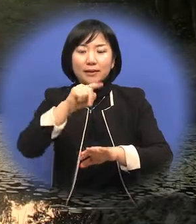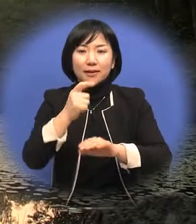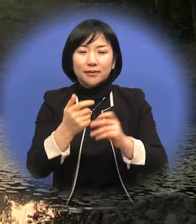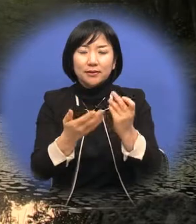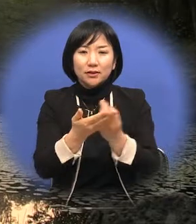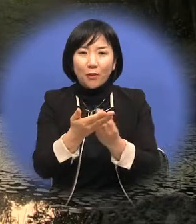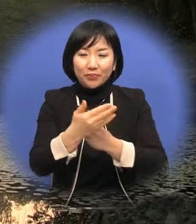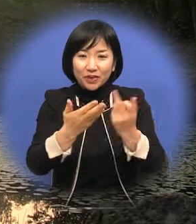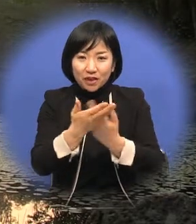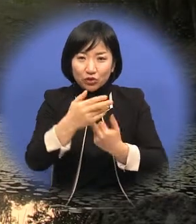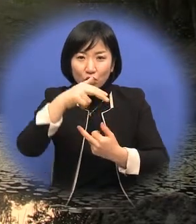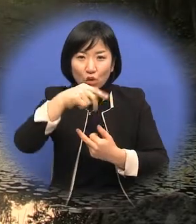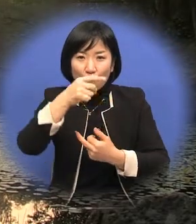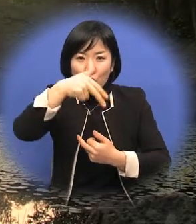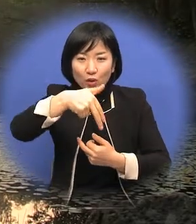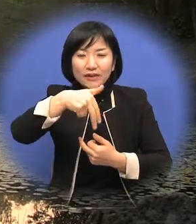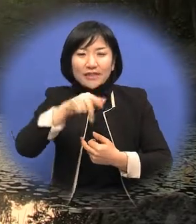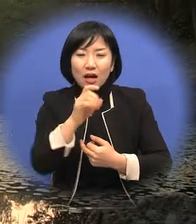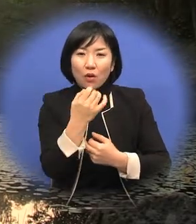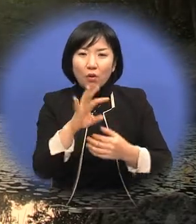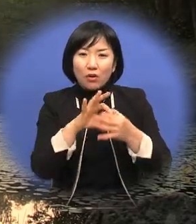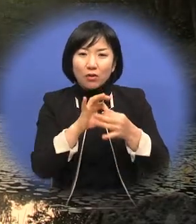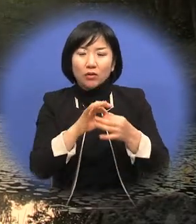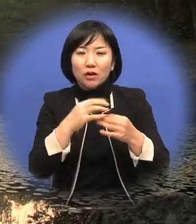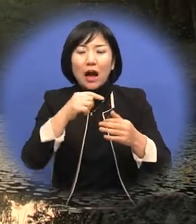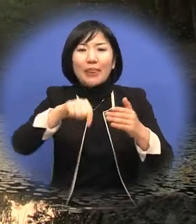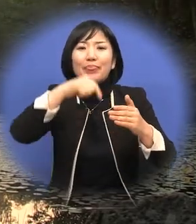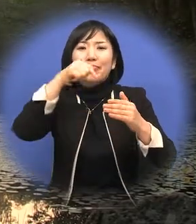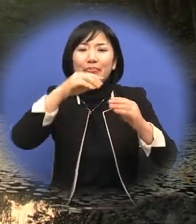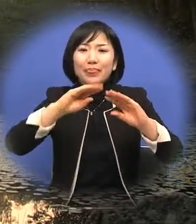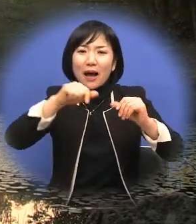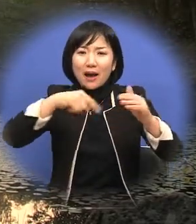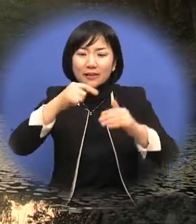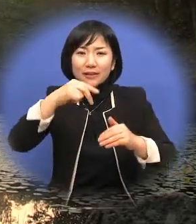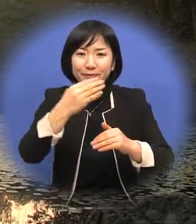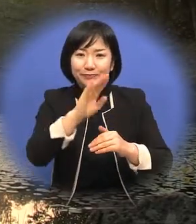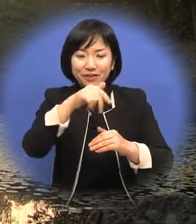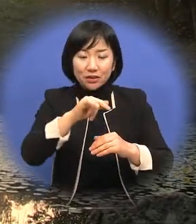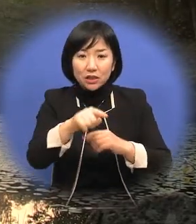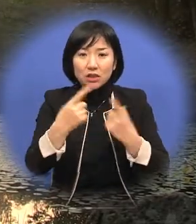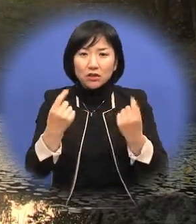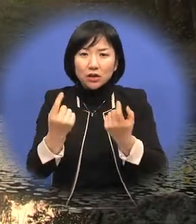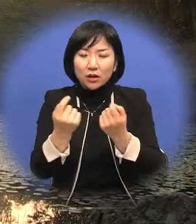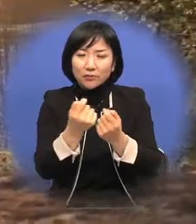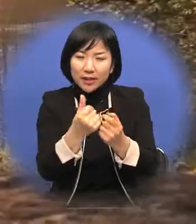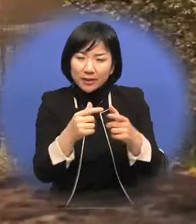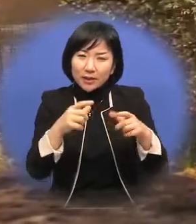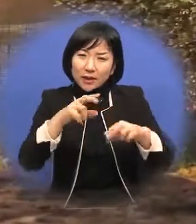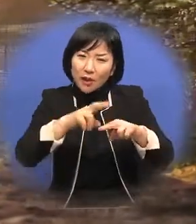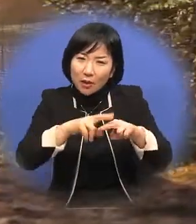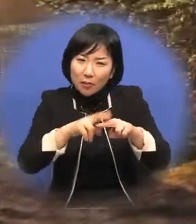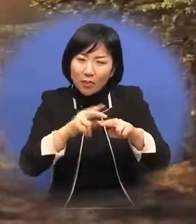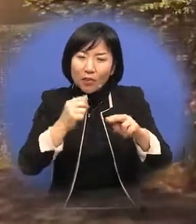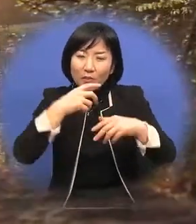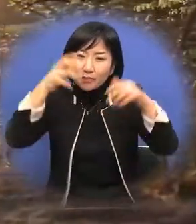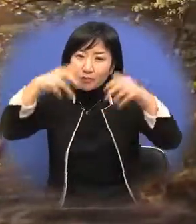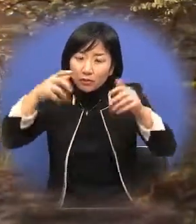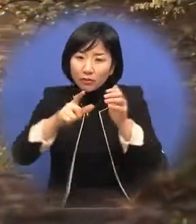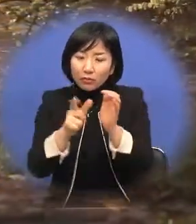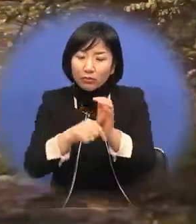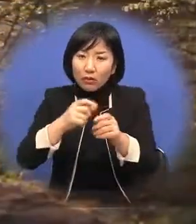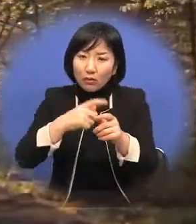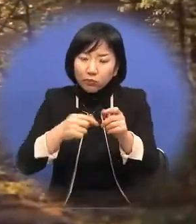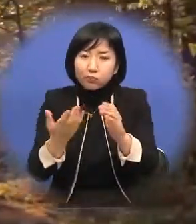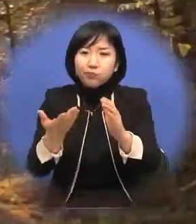제주의 고짜월숲에 형성된 내륙숲지입니다. 동백동산에는 이처럼 소금호 연못이나 우기떼 숲지로